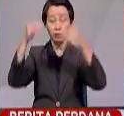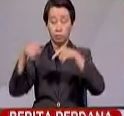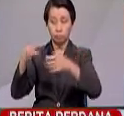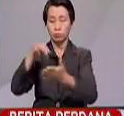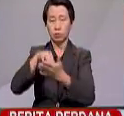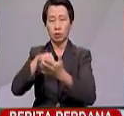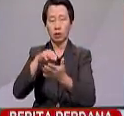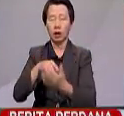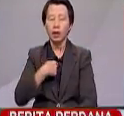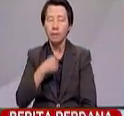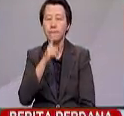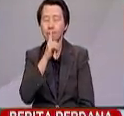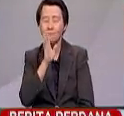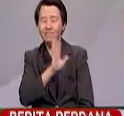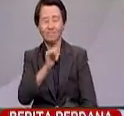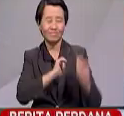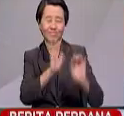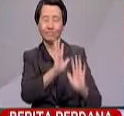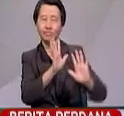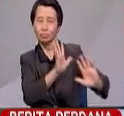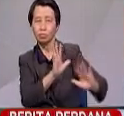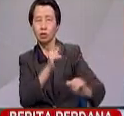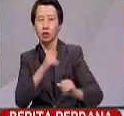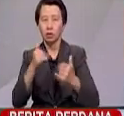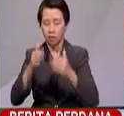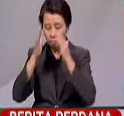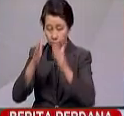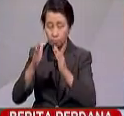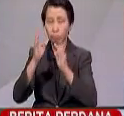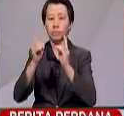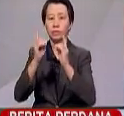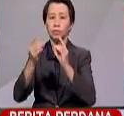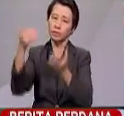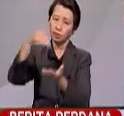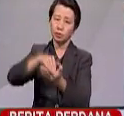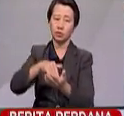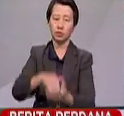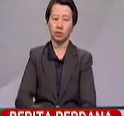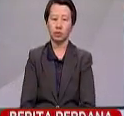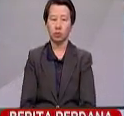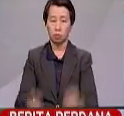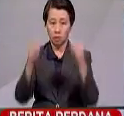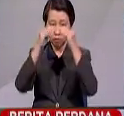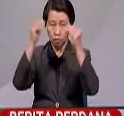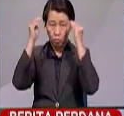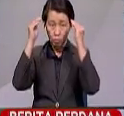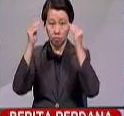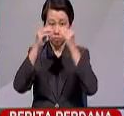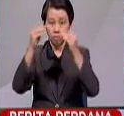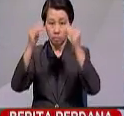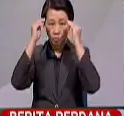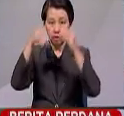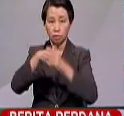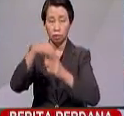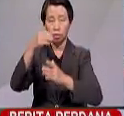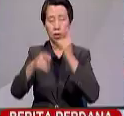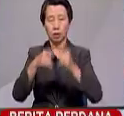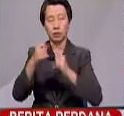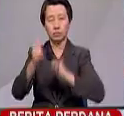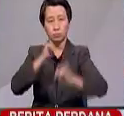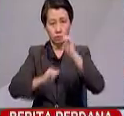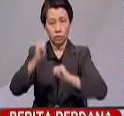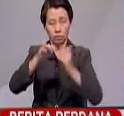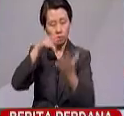memang mendiam diri tu sebab memang back to pendidikan baliklah. Master in apa tu? Saya buat master dalam performance studies.